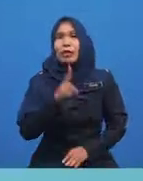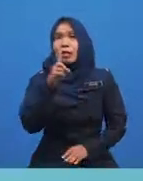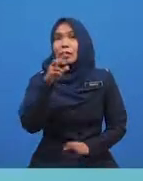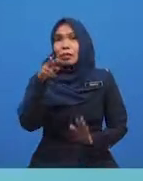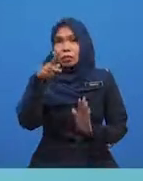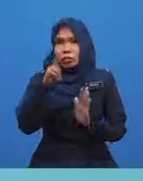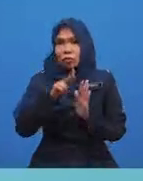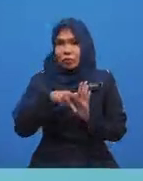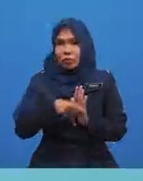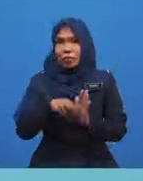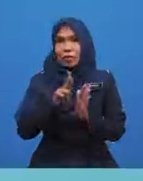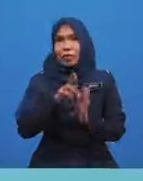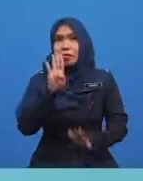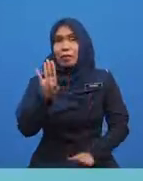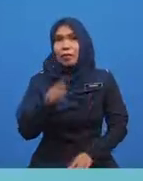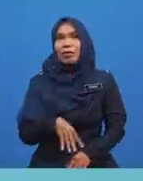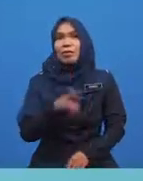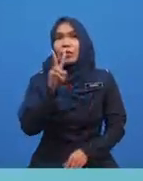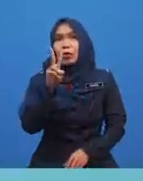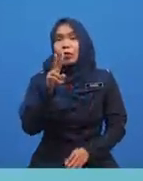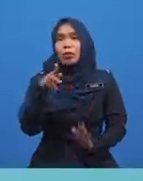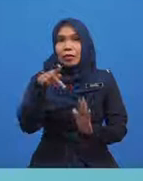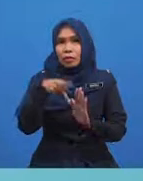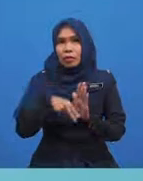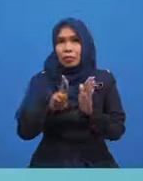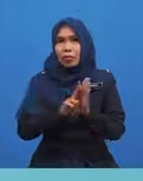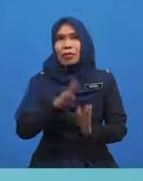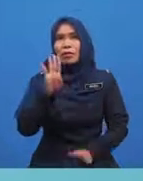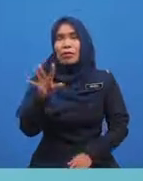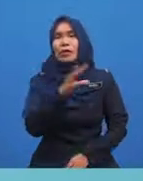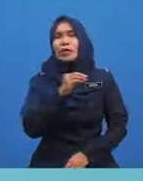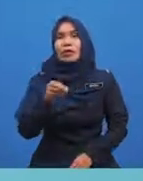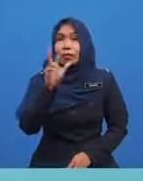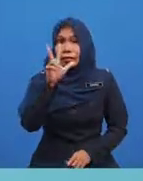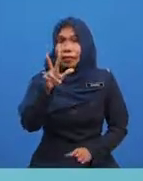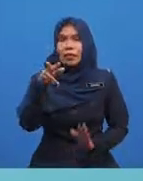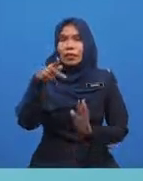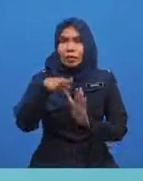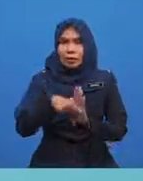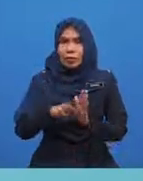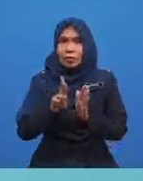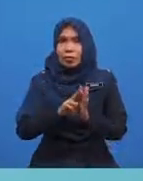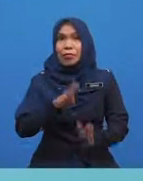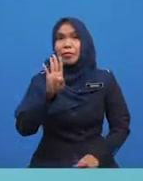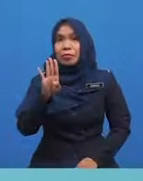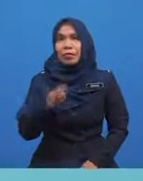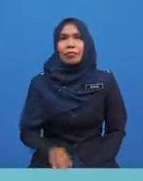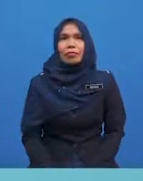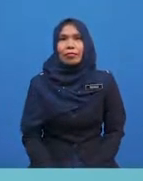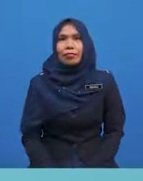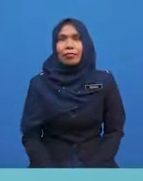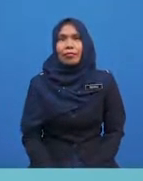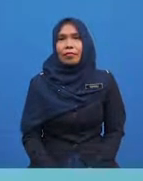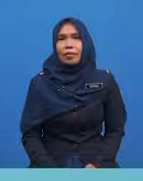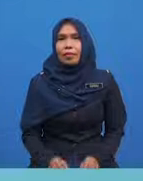1/4, 2/4 dan 3/4 serta